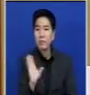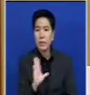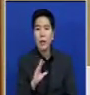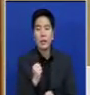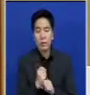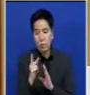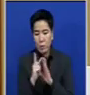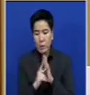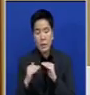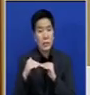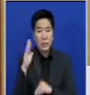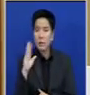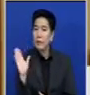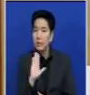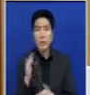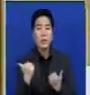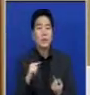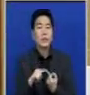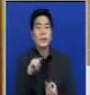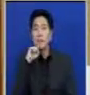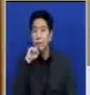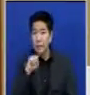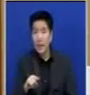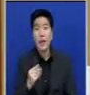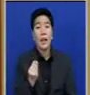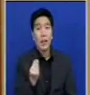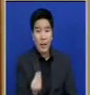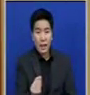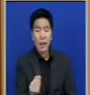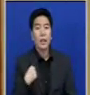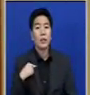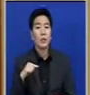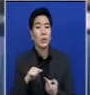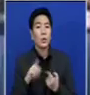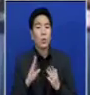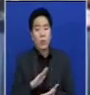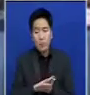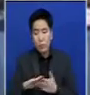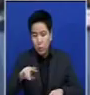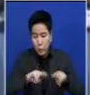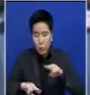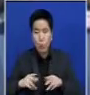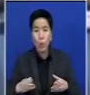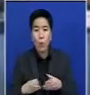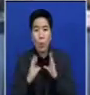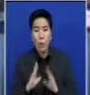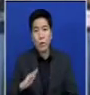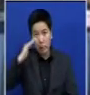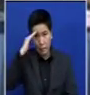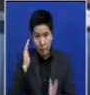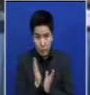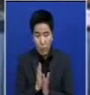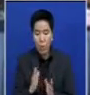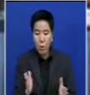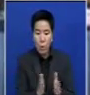ลทำตัวเหนือกฎหมายนอกจากนี้สั่งการให้กองกำลังรักษาความสงบเรียบร้อยร่วมกับเจ้าหน้าที่ตำรวจร่